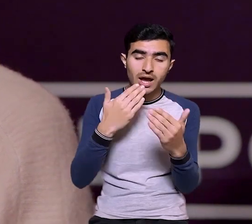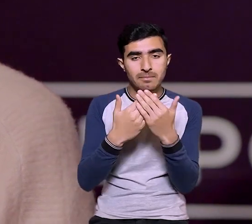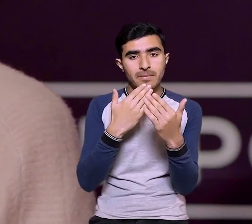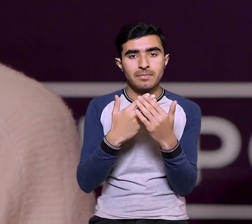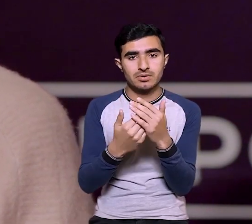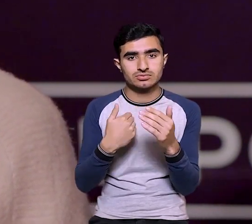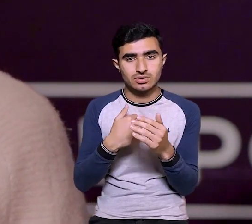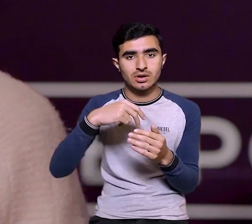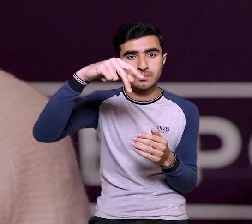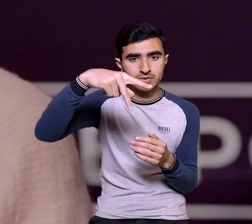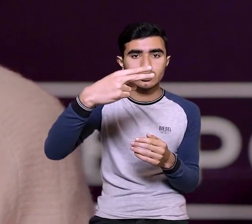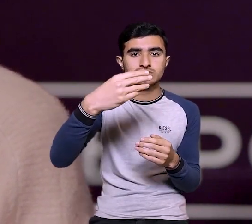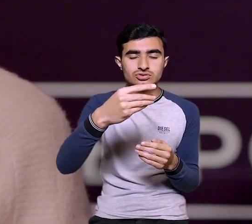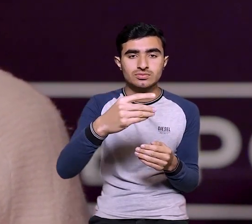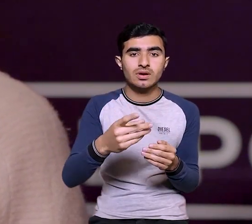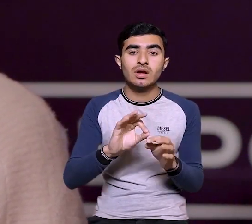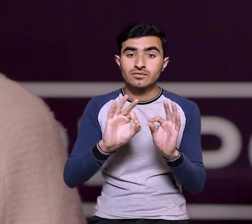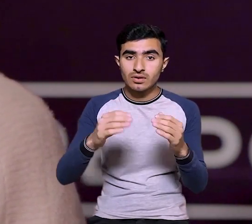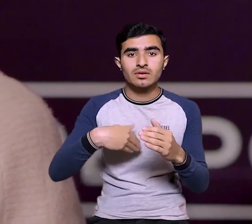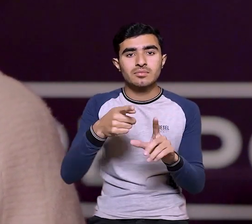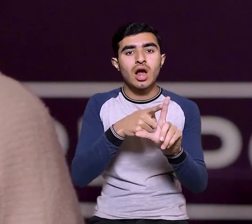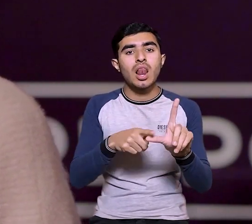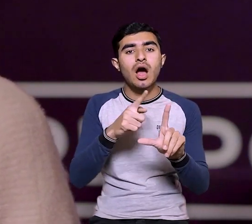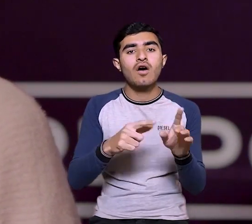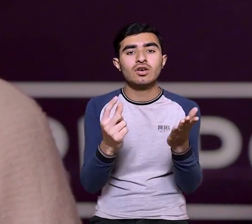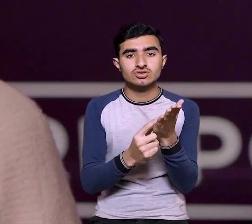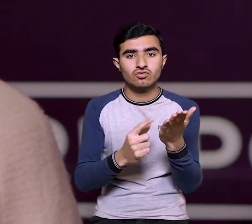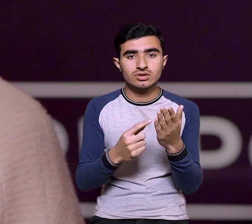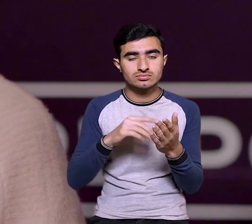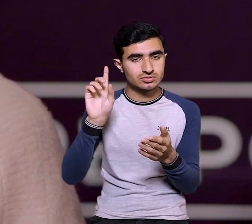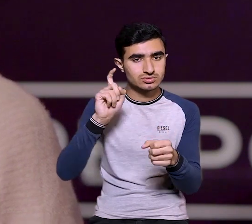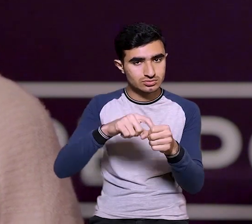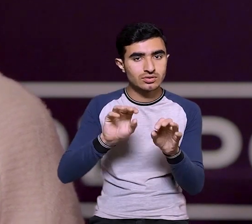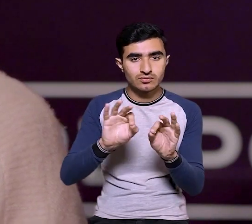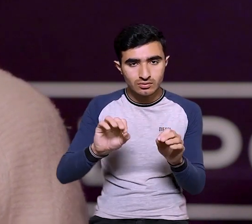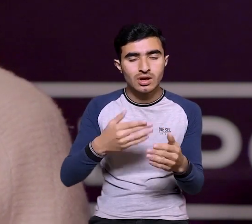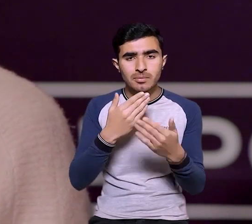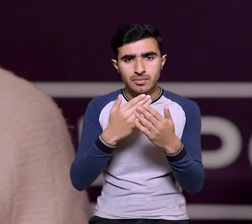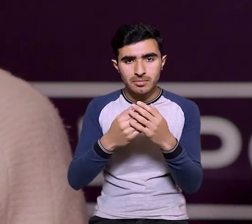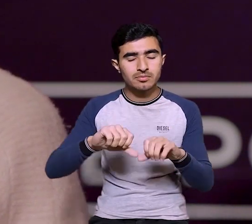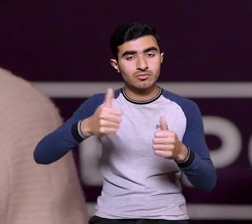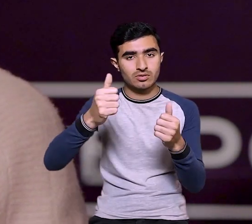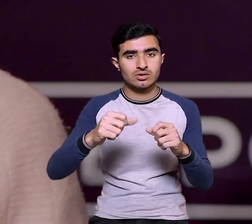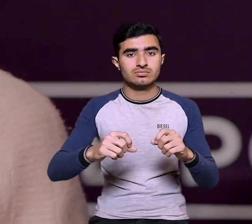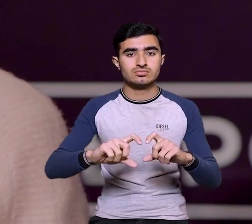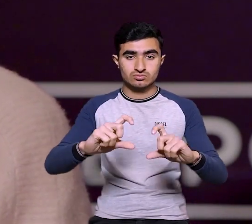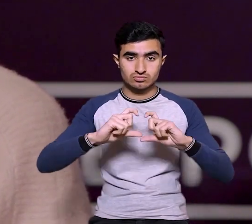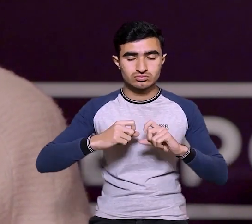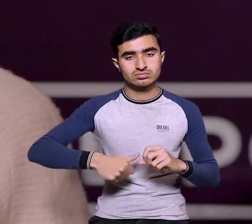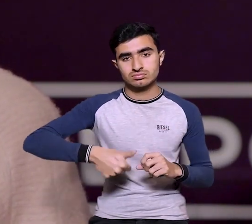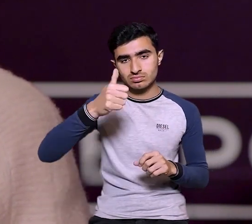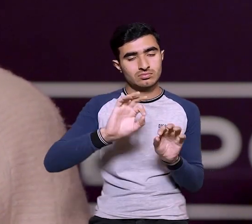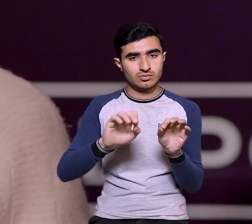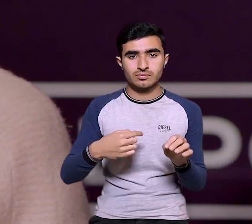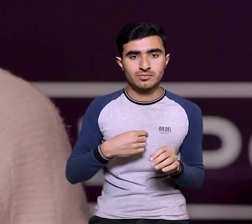हो गया. अच्छा मैंने पढ़ना है. सो आई जॉइंड यूनिवर्सिटी ऑफ लाहौर and I got a gold medal in MPH, जो भी मुझे recently मिला है. So